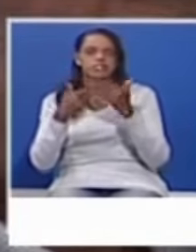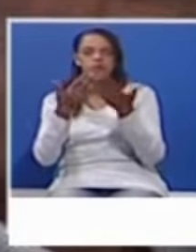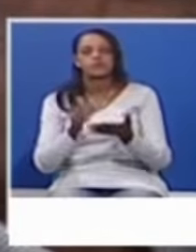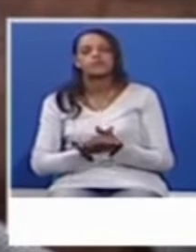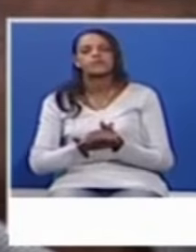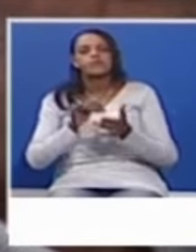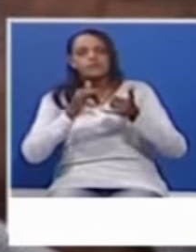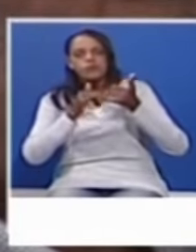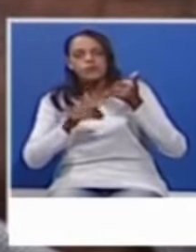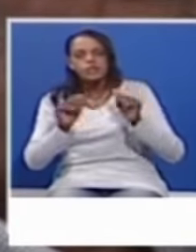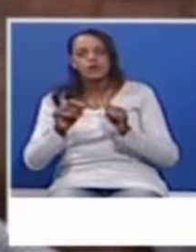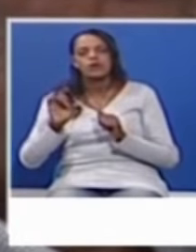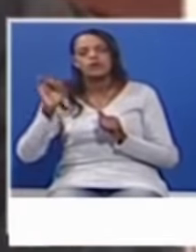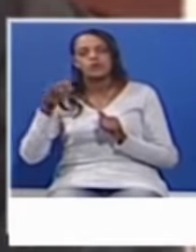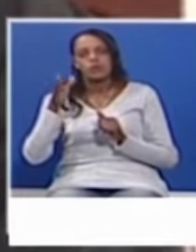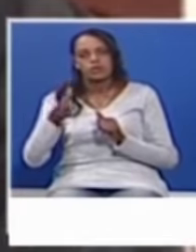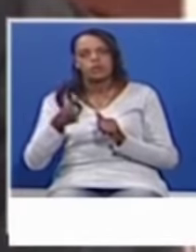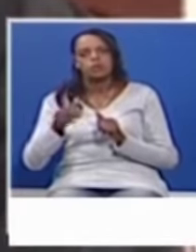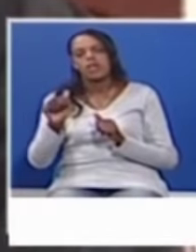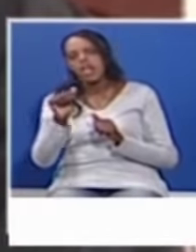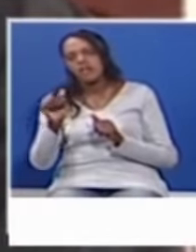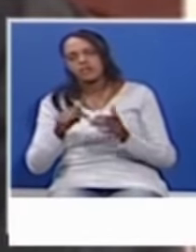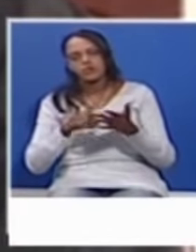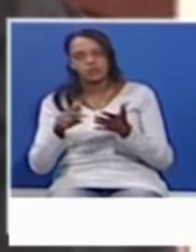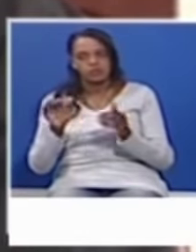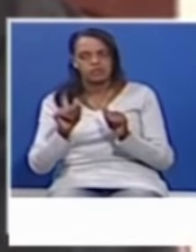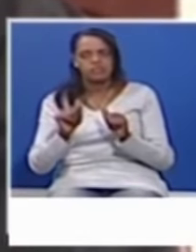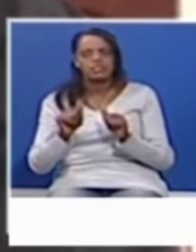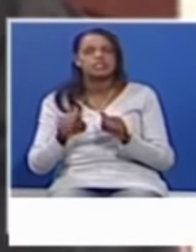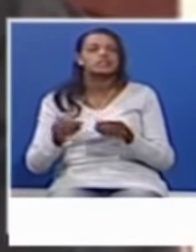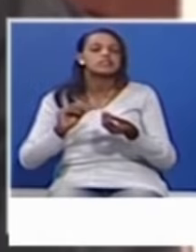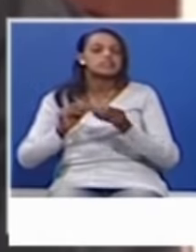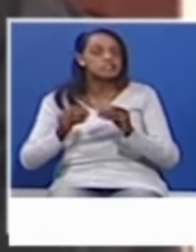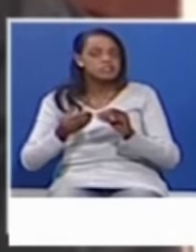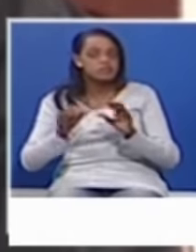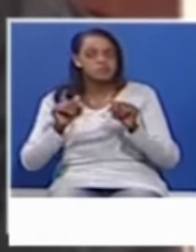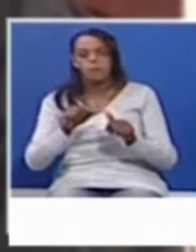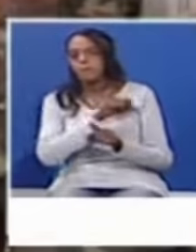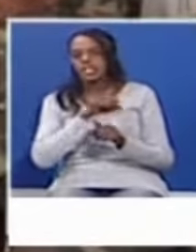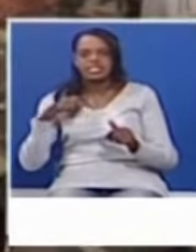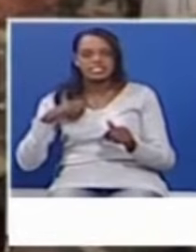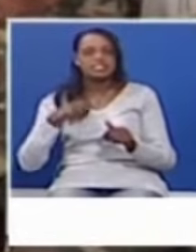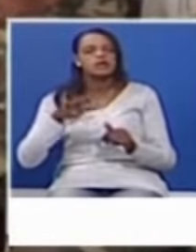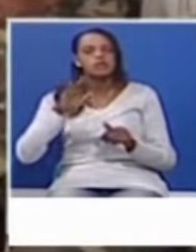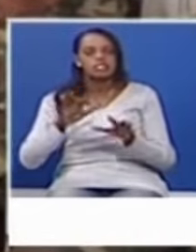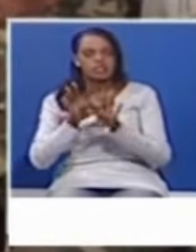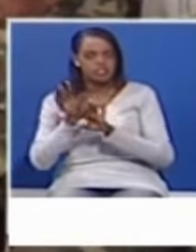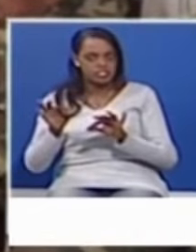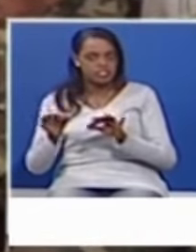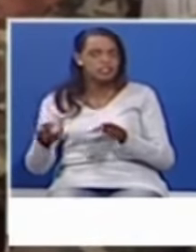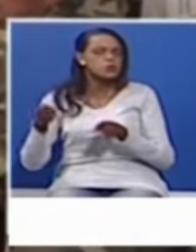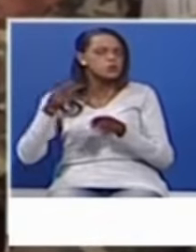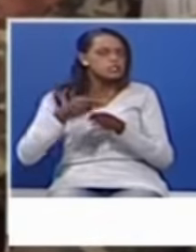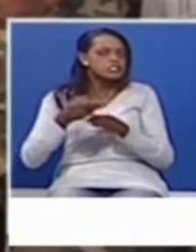ኣብ መወዳእታ ኣመሓዳር ዞባ ደቡብ ኣቶ ኤፍሬም ገብረ ክርስቶስ ብዘይንጡፍ ተሳትፎን ውህደትን ኣካላት መንግስቲ ዕማም ትካላት ፍትሒ ክውርፅፅ